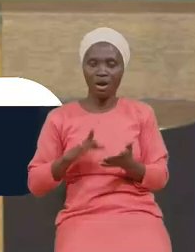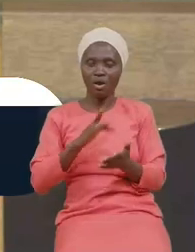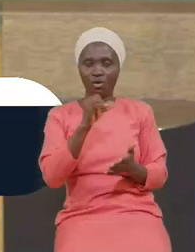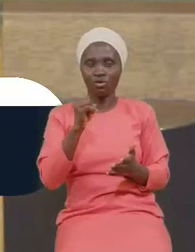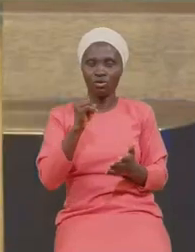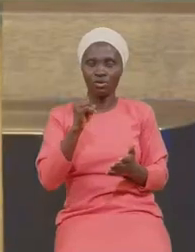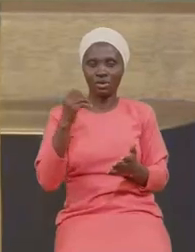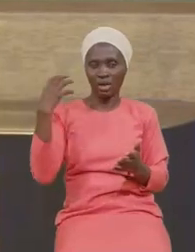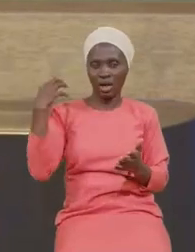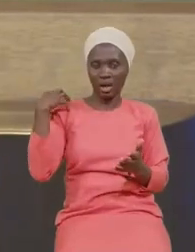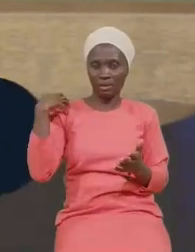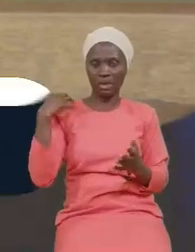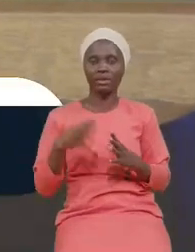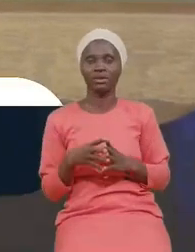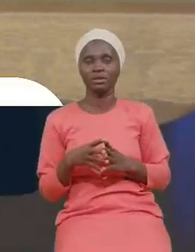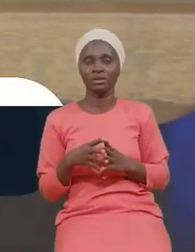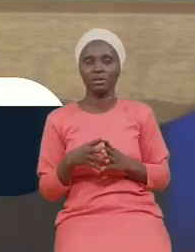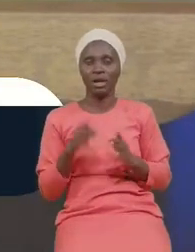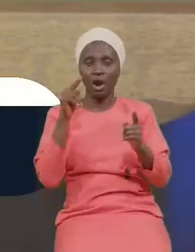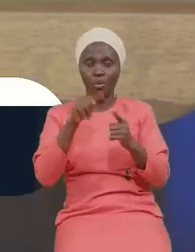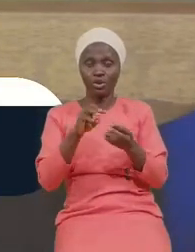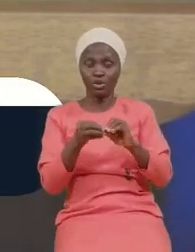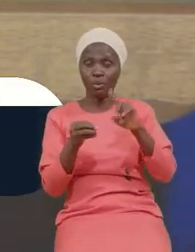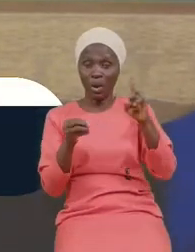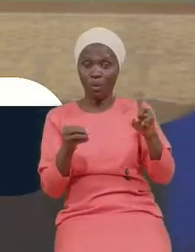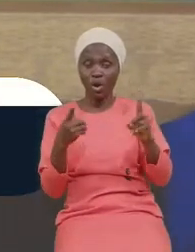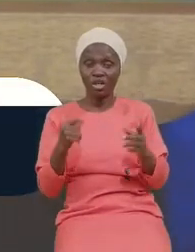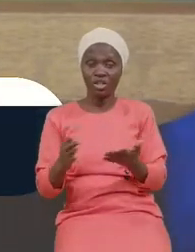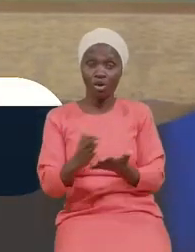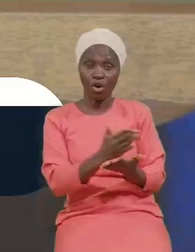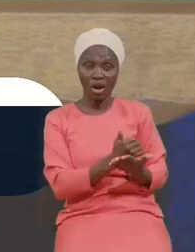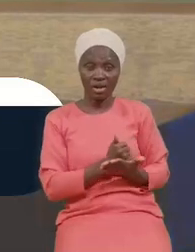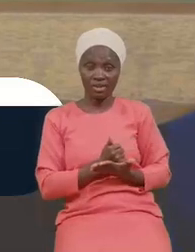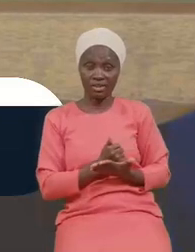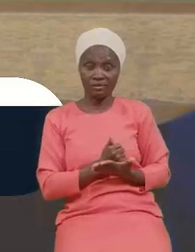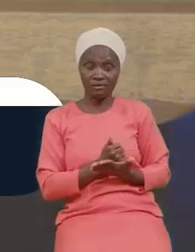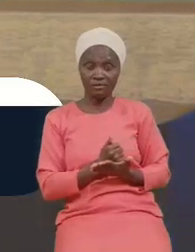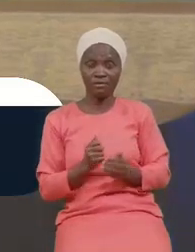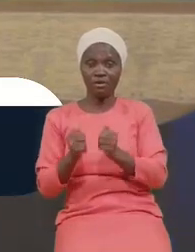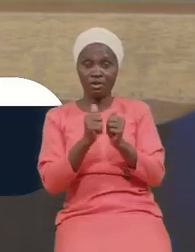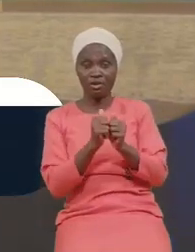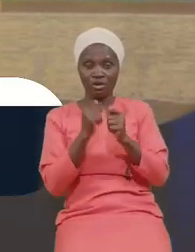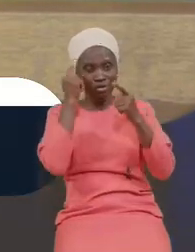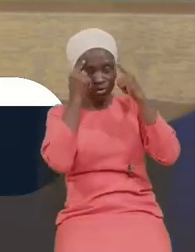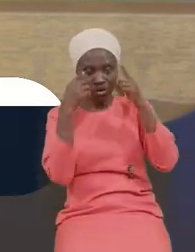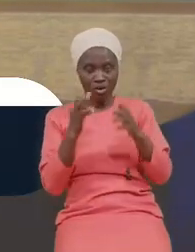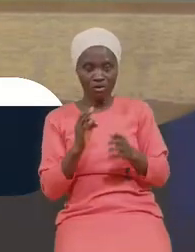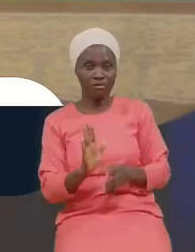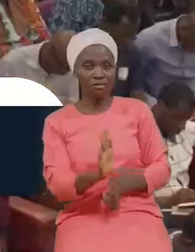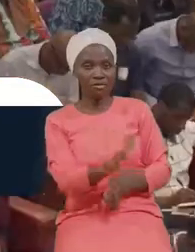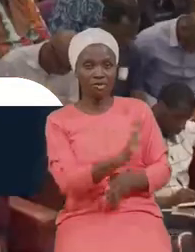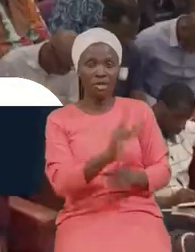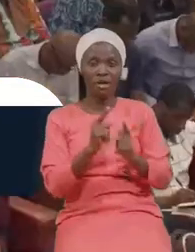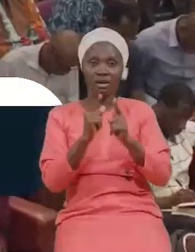premier point la considération collective de leur grande